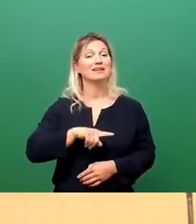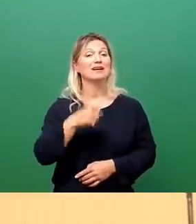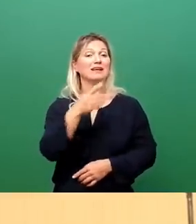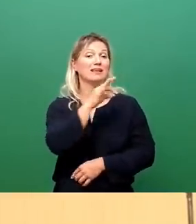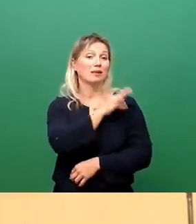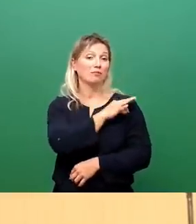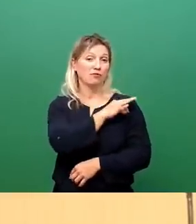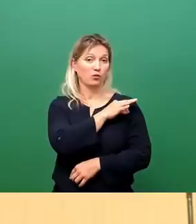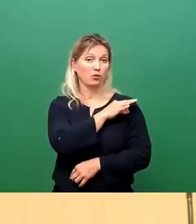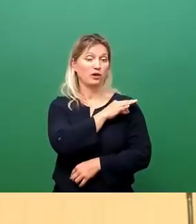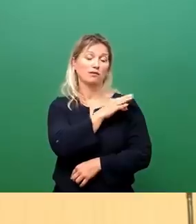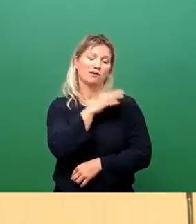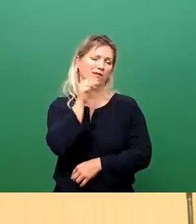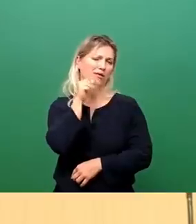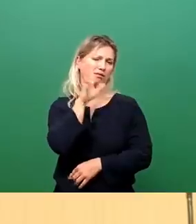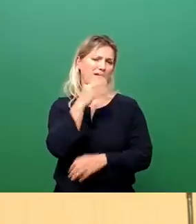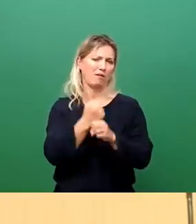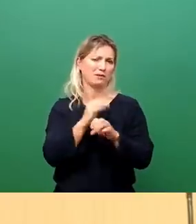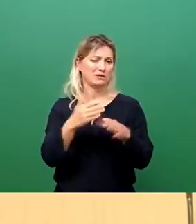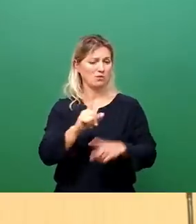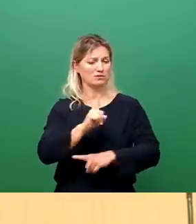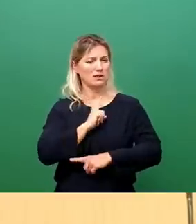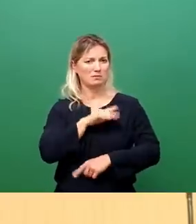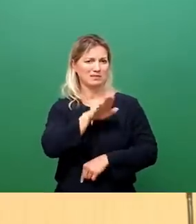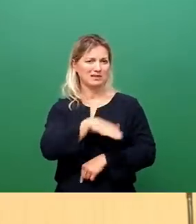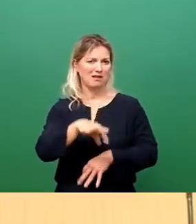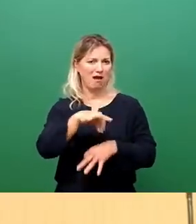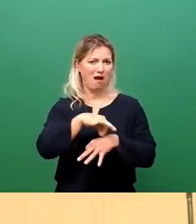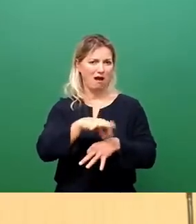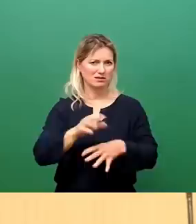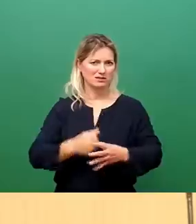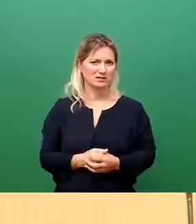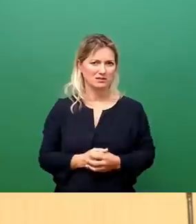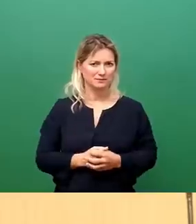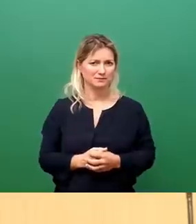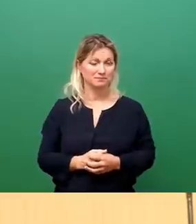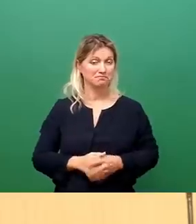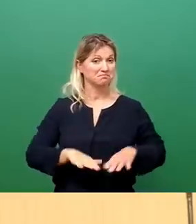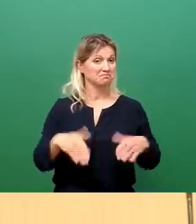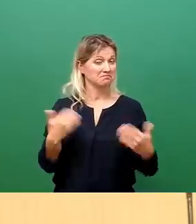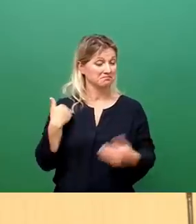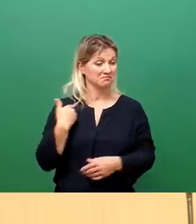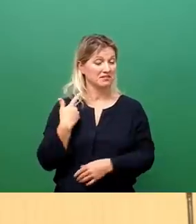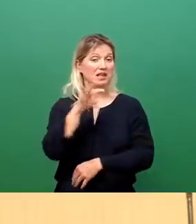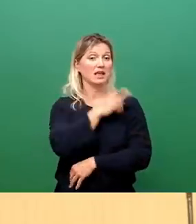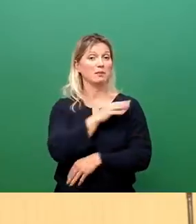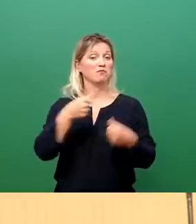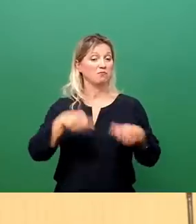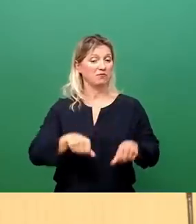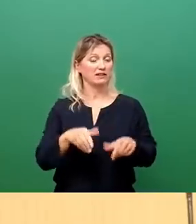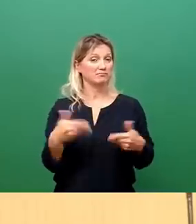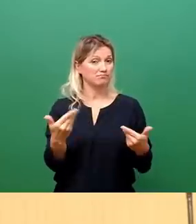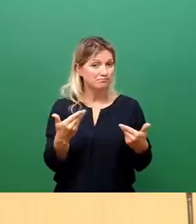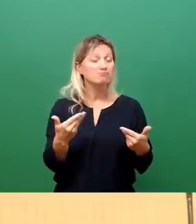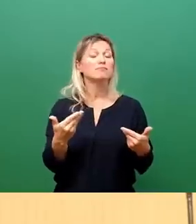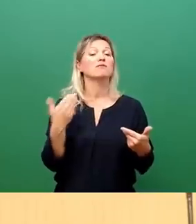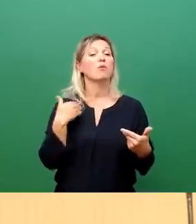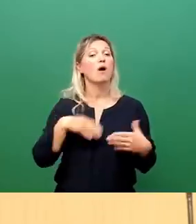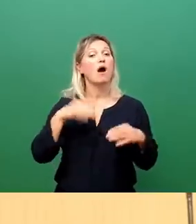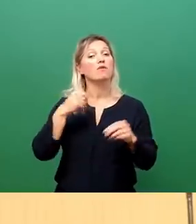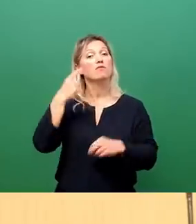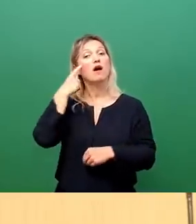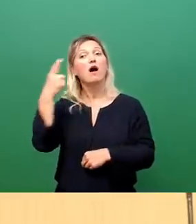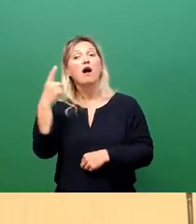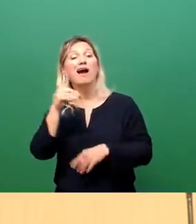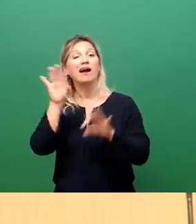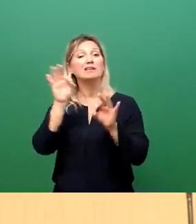meiner täglichen Arbeit. Die bereichbezogene Impfpflicht gegen Covid wurde unter der Annahme eingeführt, dass dadurch Risikogruppen geschützt